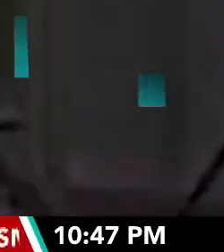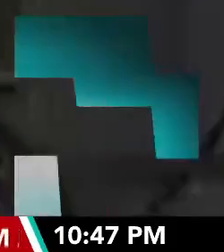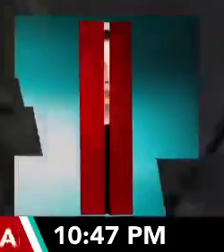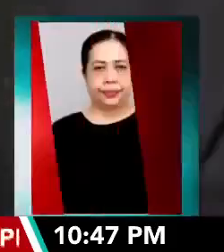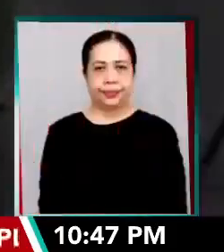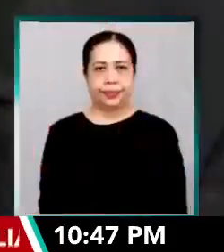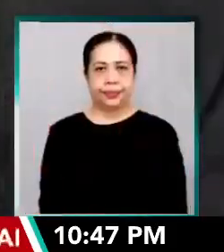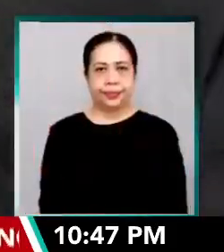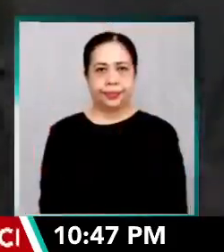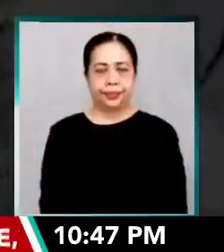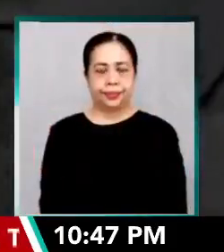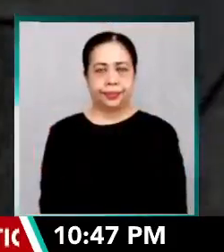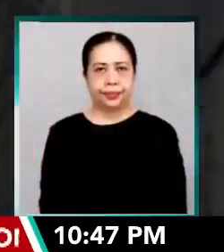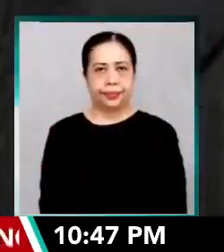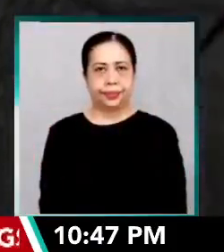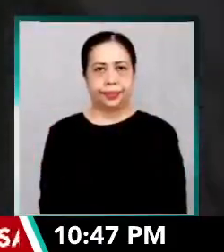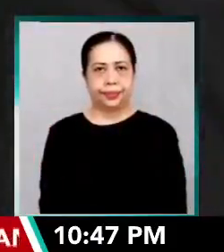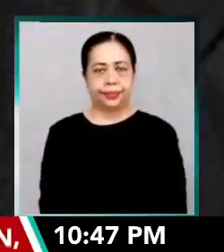natin.